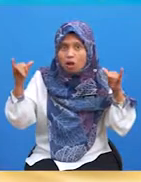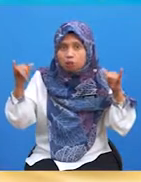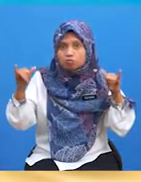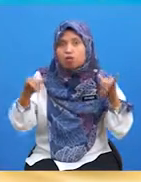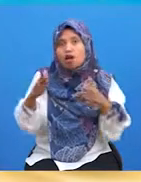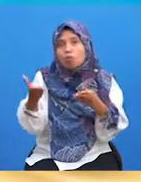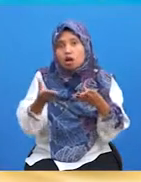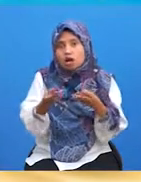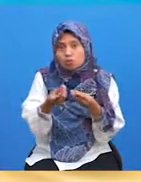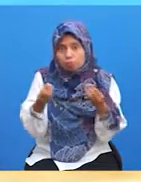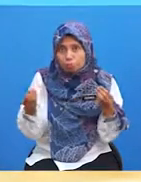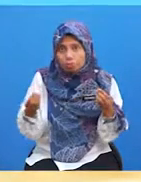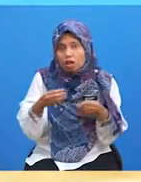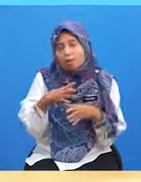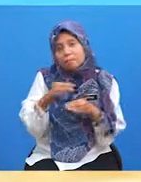semuanya terpalit.